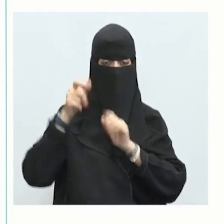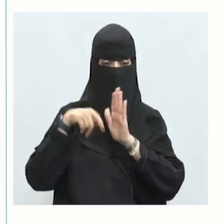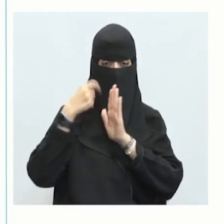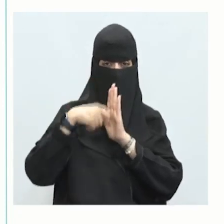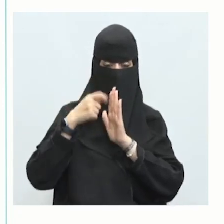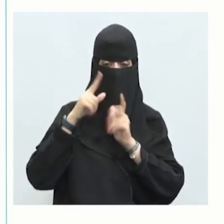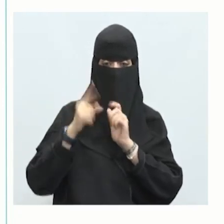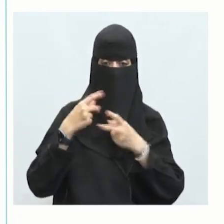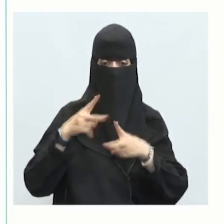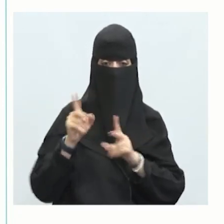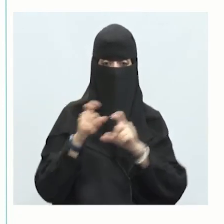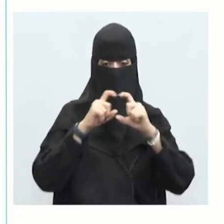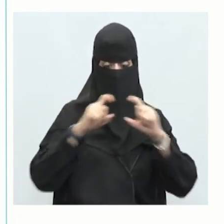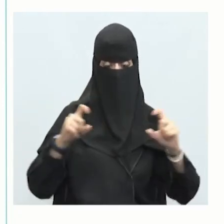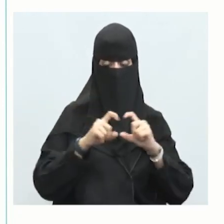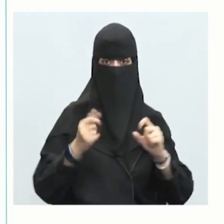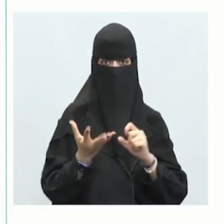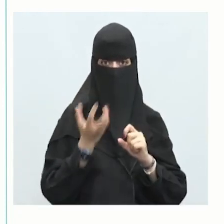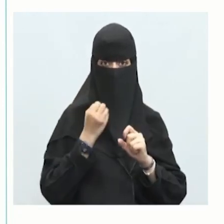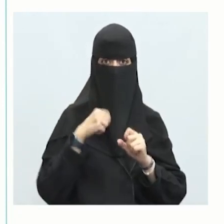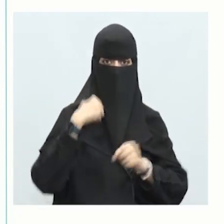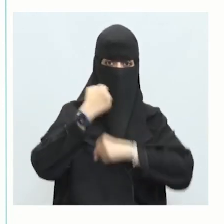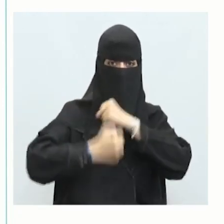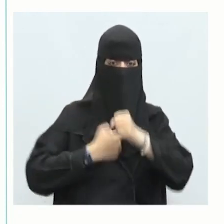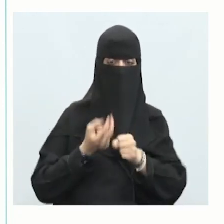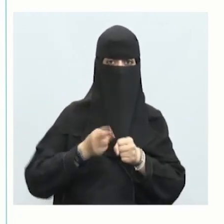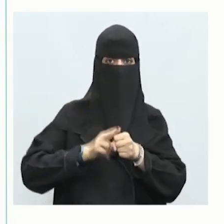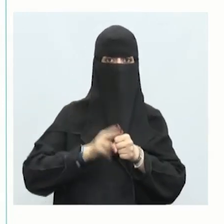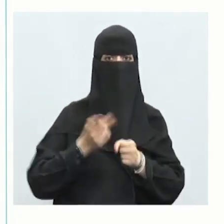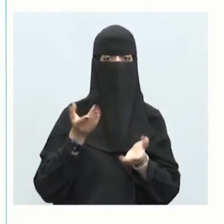رن تظهر لنا تحتاج الى المحاوله